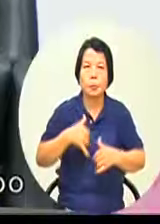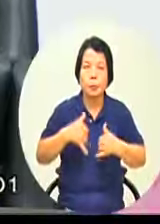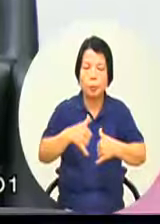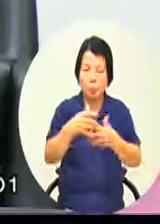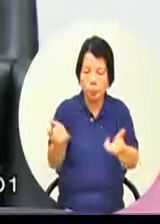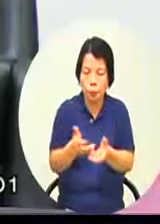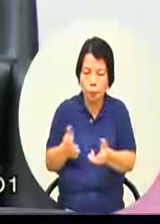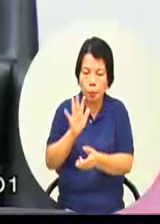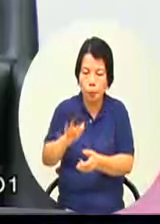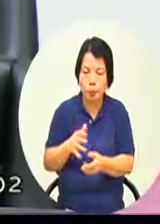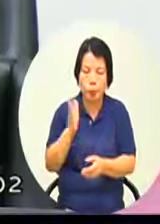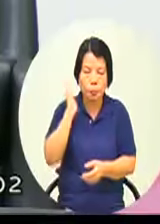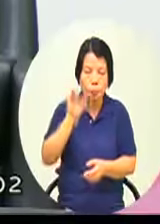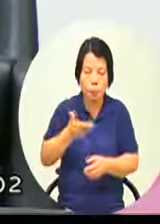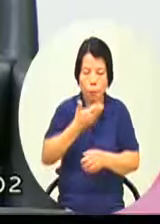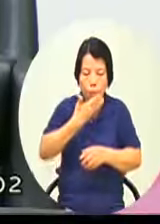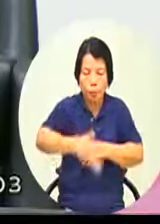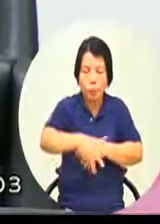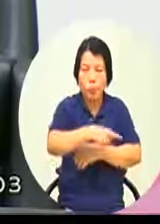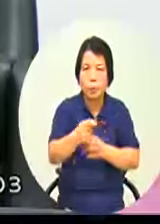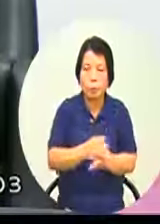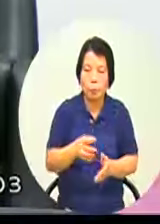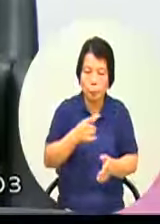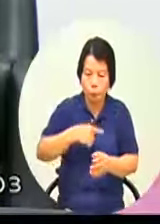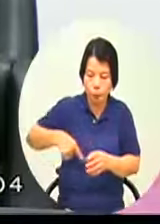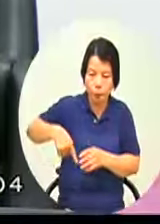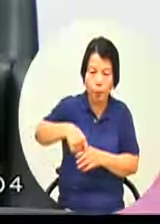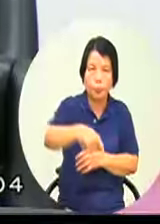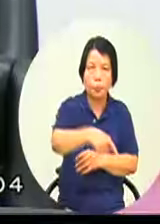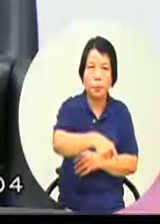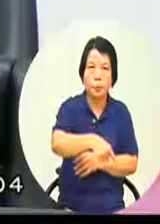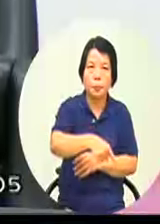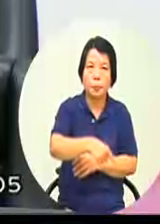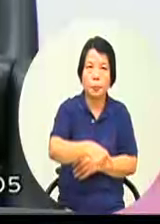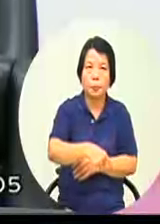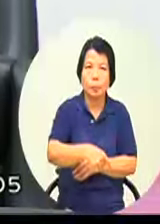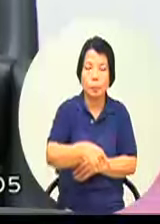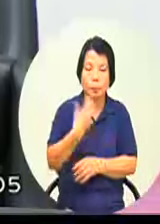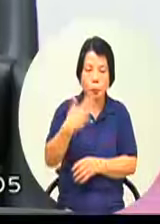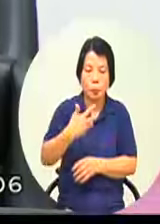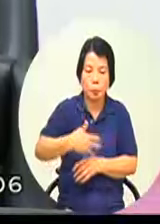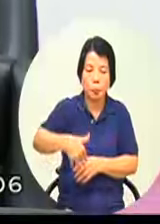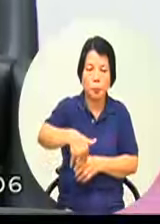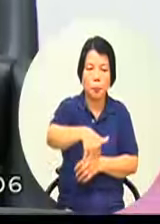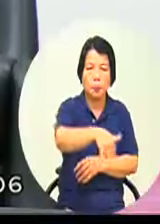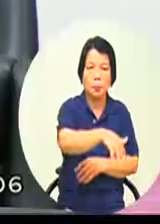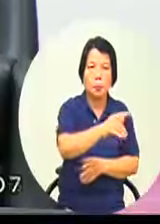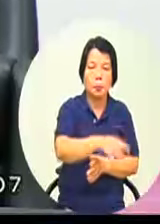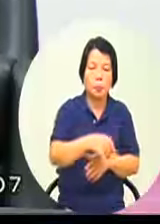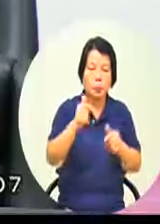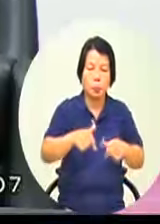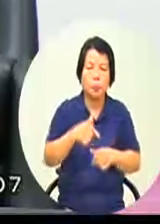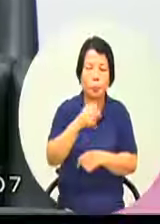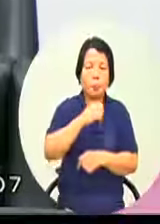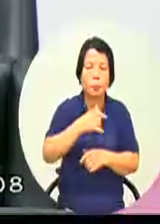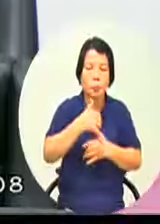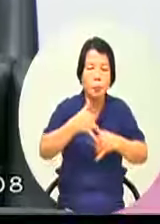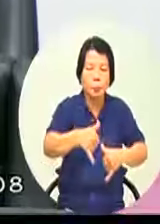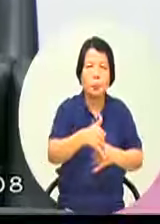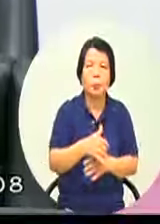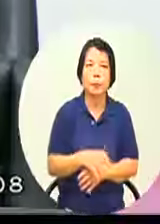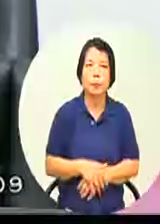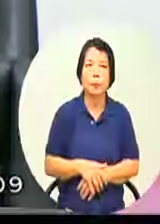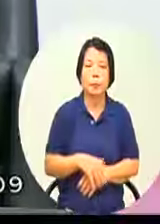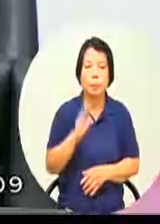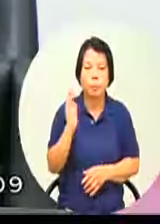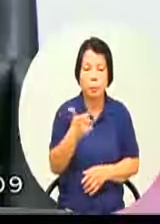工排水沟，它是要往那个南平路219巷的方向走，